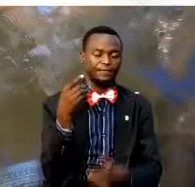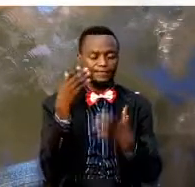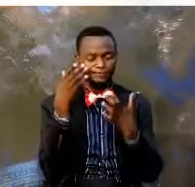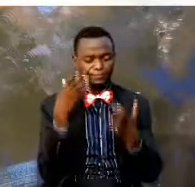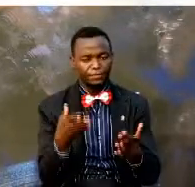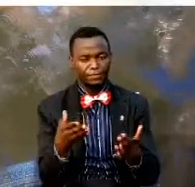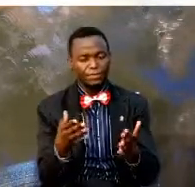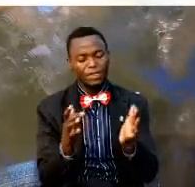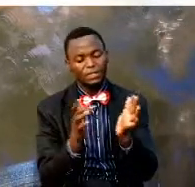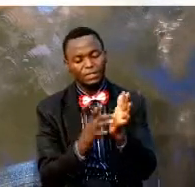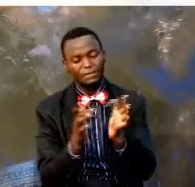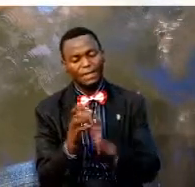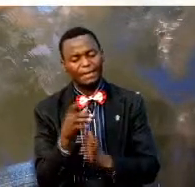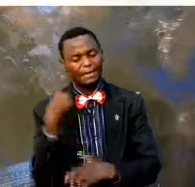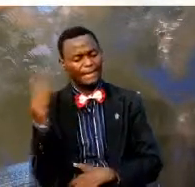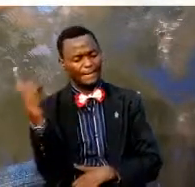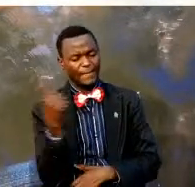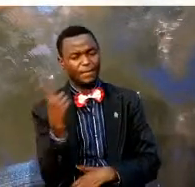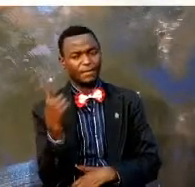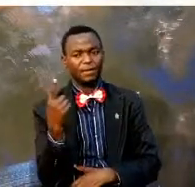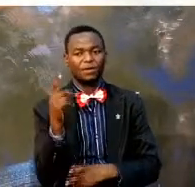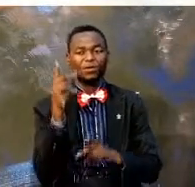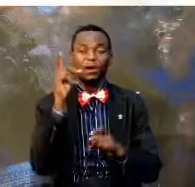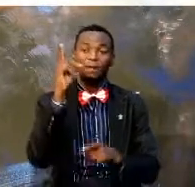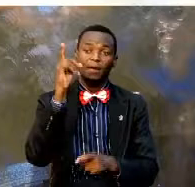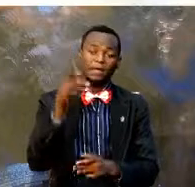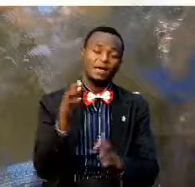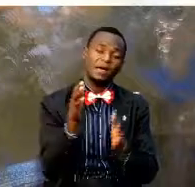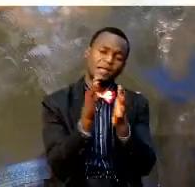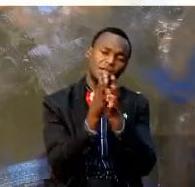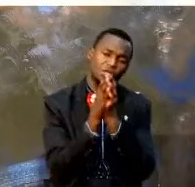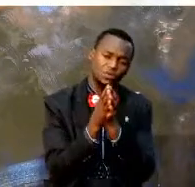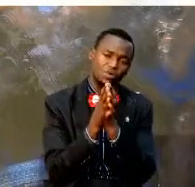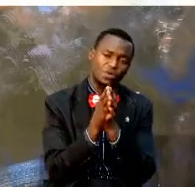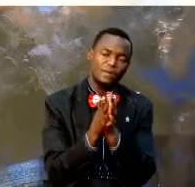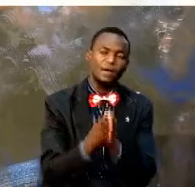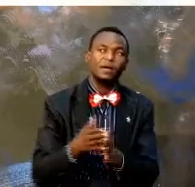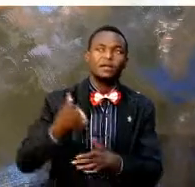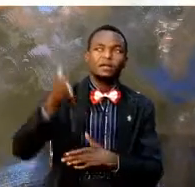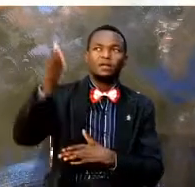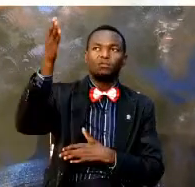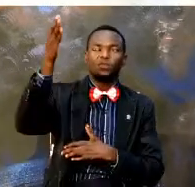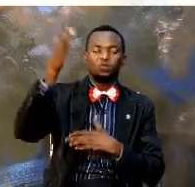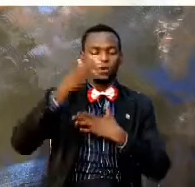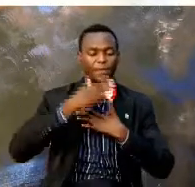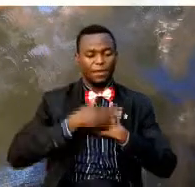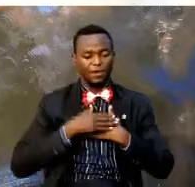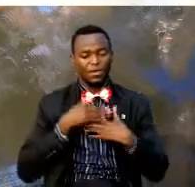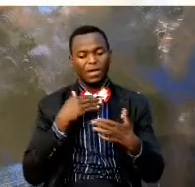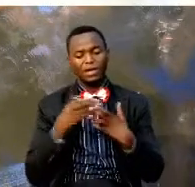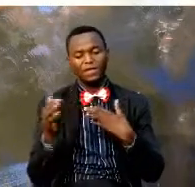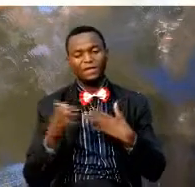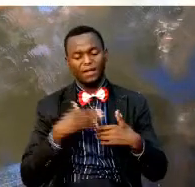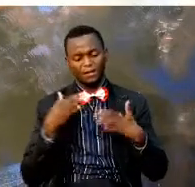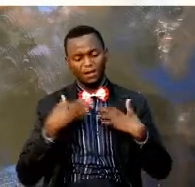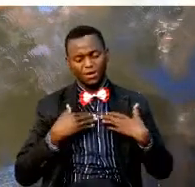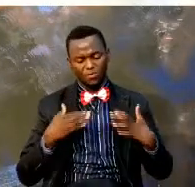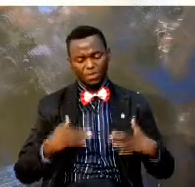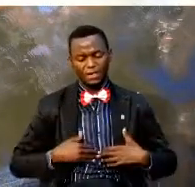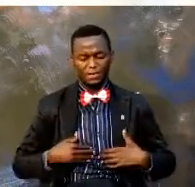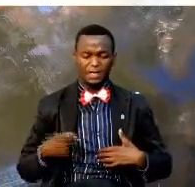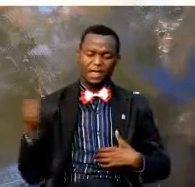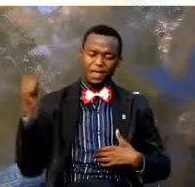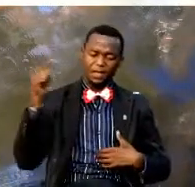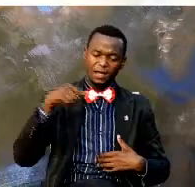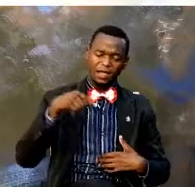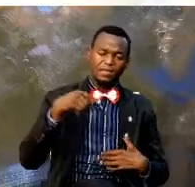amesema nasi hii pekee, kwamba yeye anayetusi ni Mungu wapendwa, aliyefanyika mwili, akaja kwetu